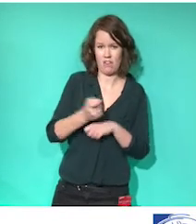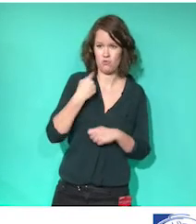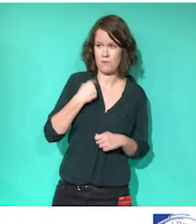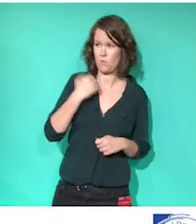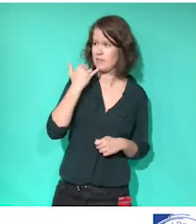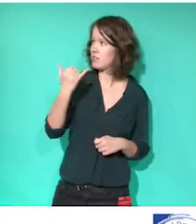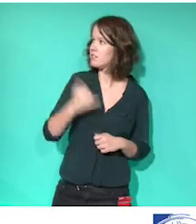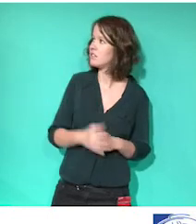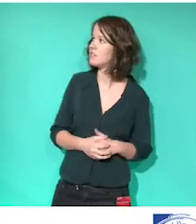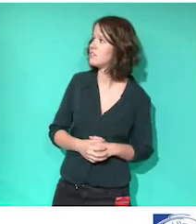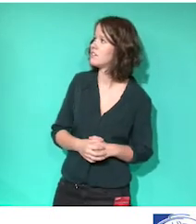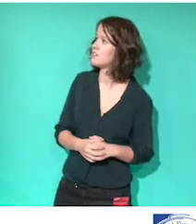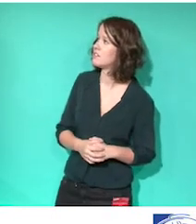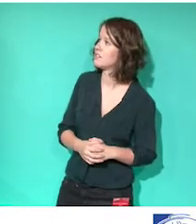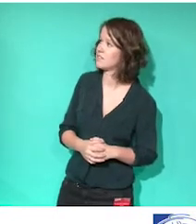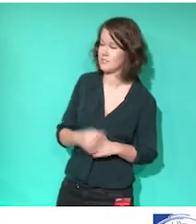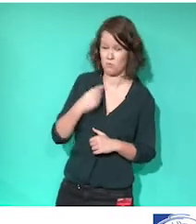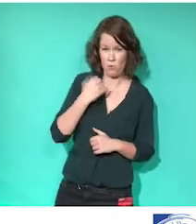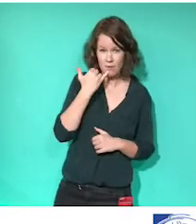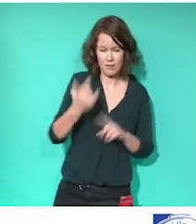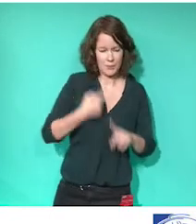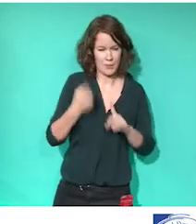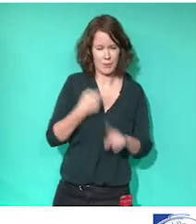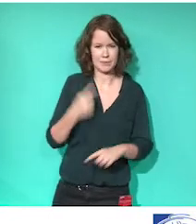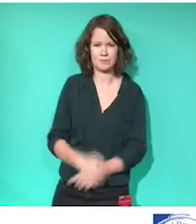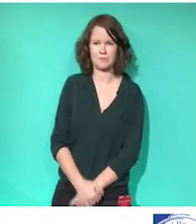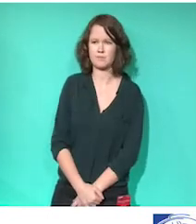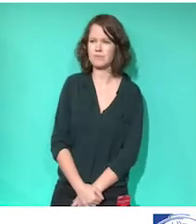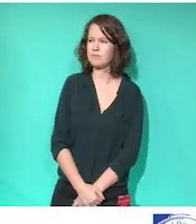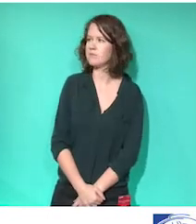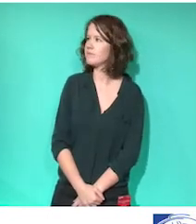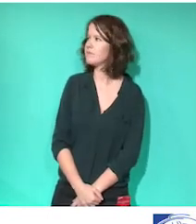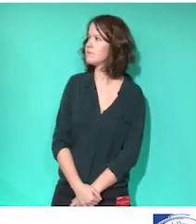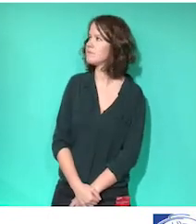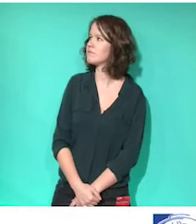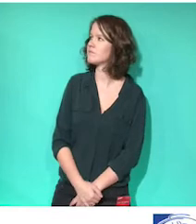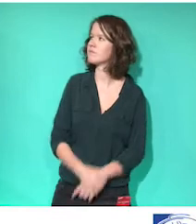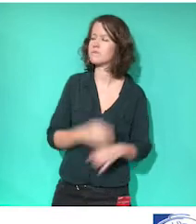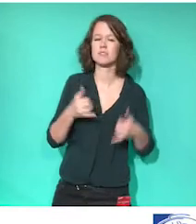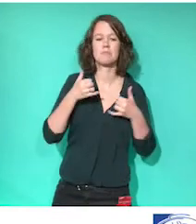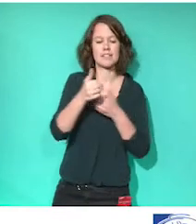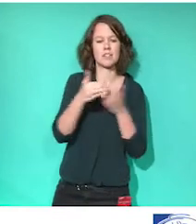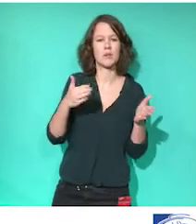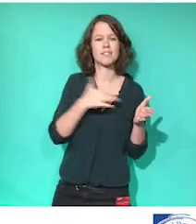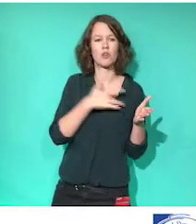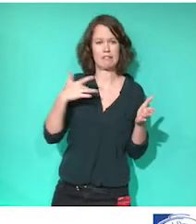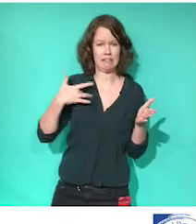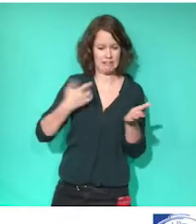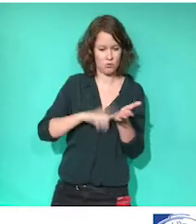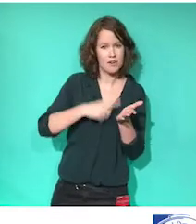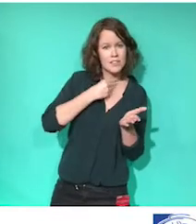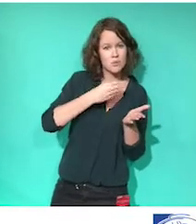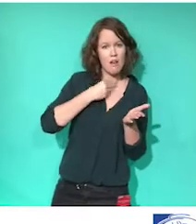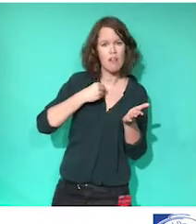Voilà, elle dit merci à Laurence et elle veut rappeler le numéro d'écoute. Bravo. Enfin, prix de la catégorie santé, droits sexuels